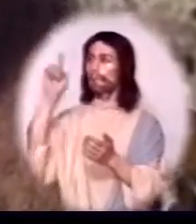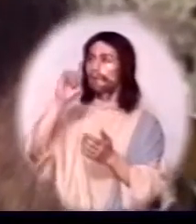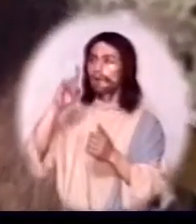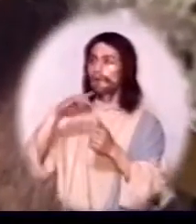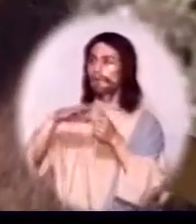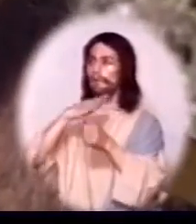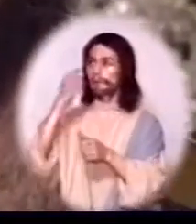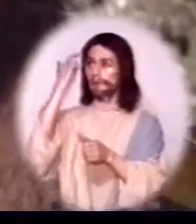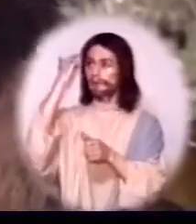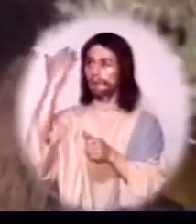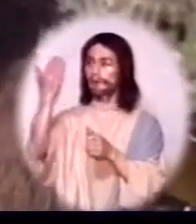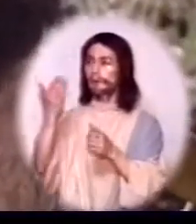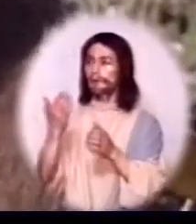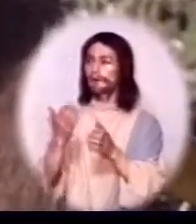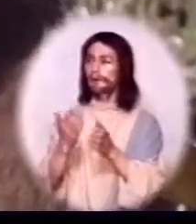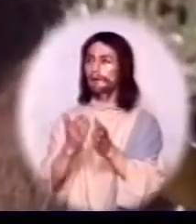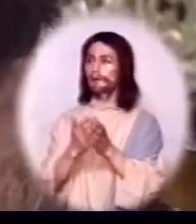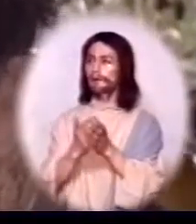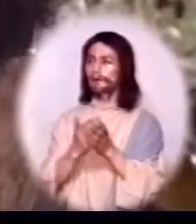나를 어찌하시렵니까?